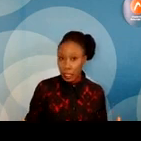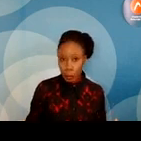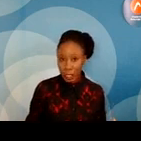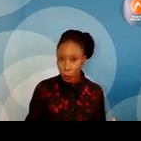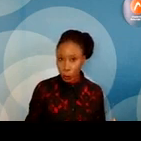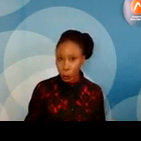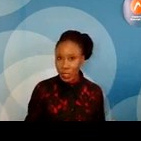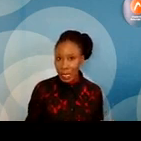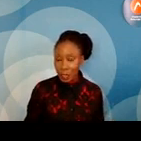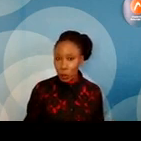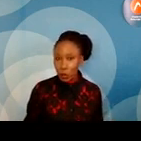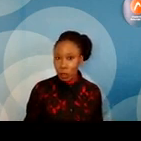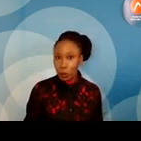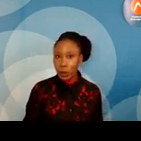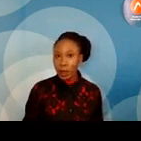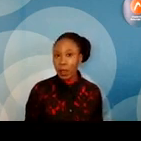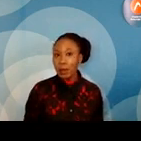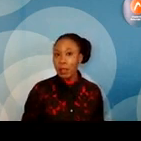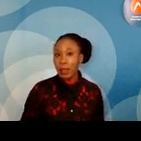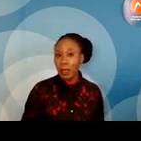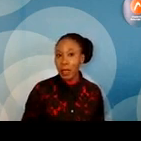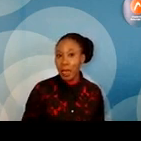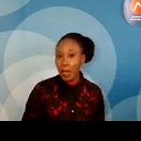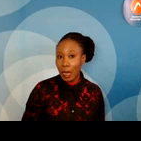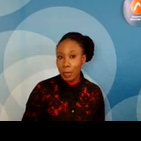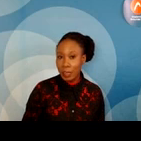Man skickade ut 6000 olika